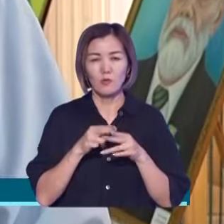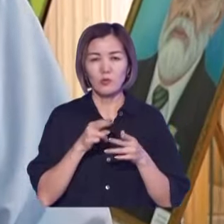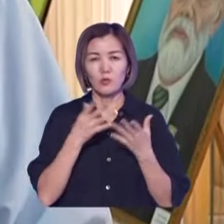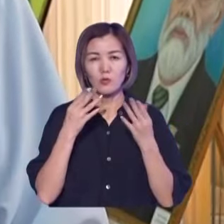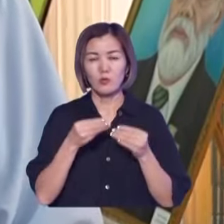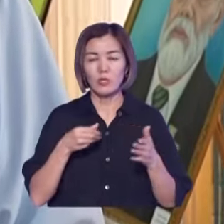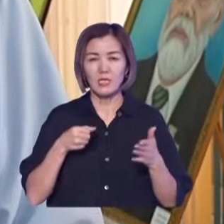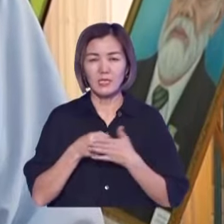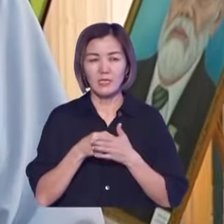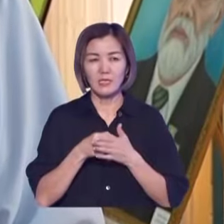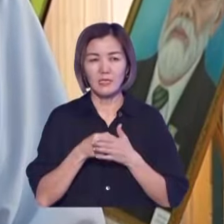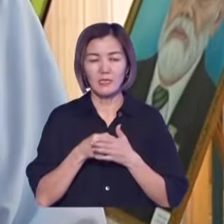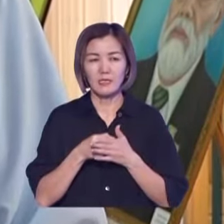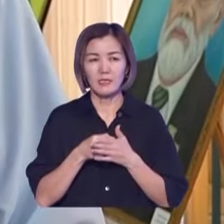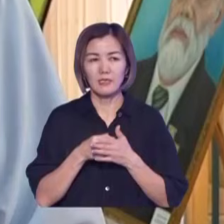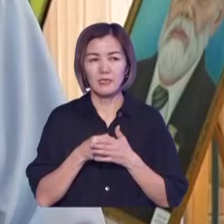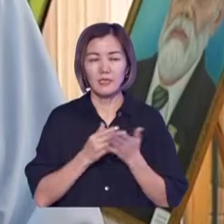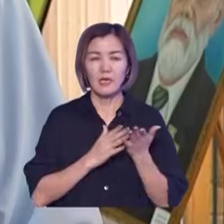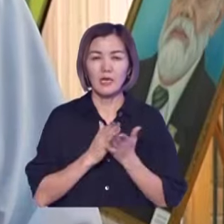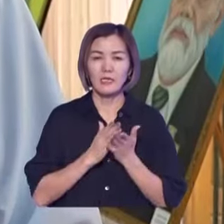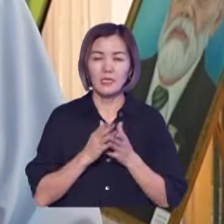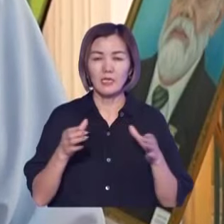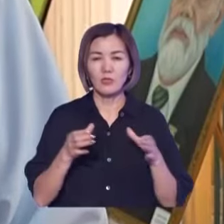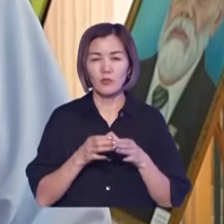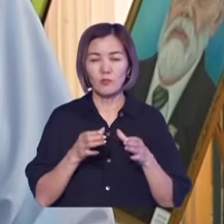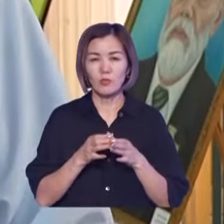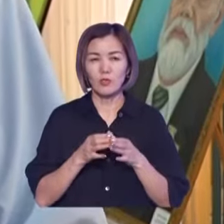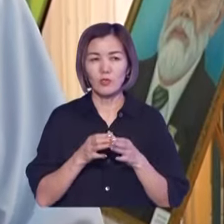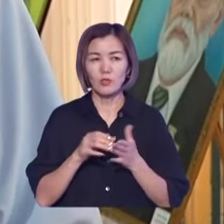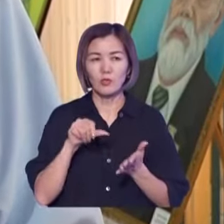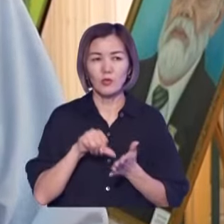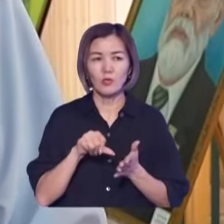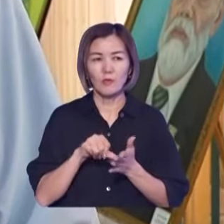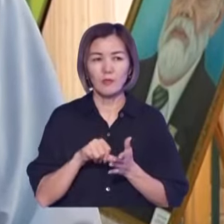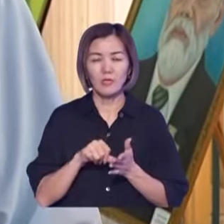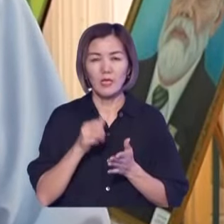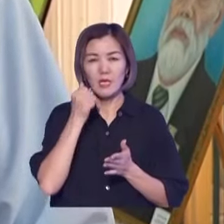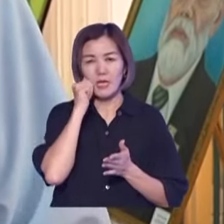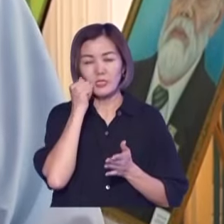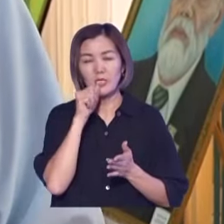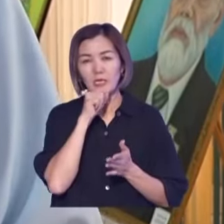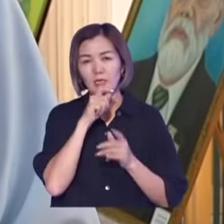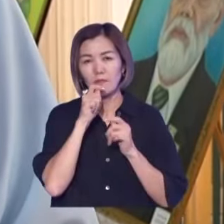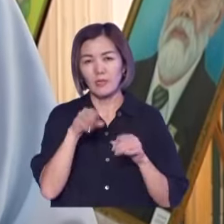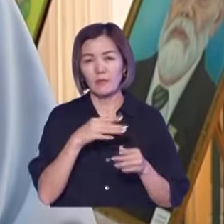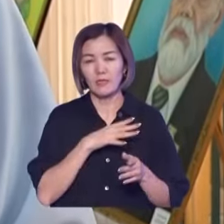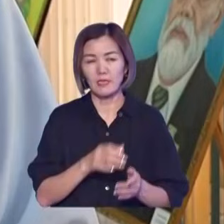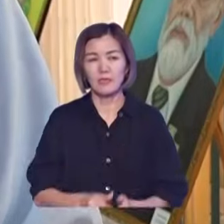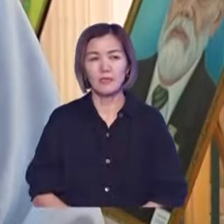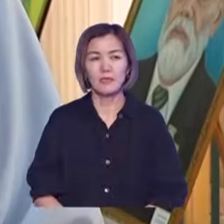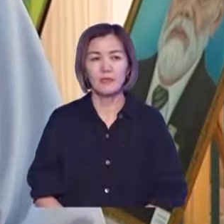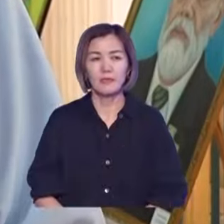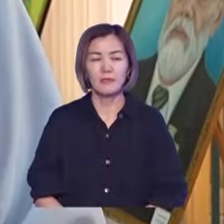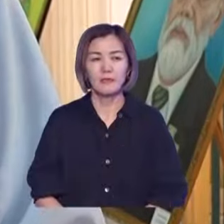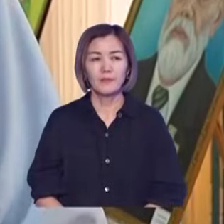осы ардагерлер ұйымының құрамында болып қалған әжелеріміз бен аталарымызды марапатталды.